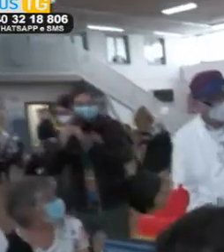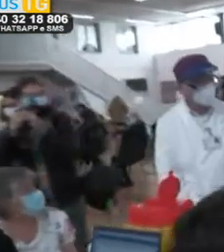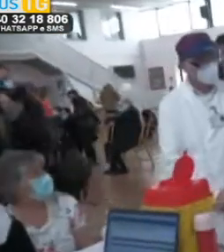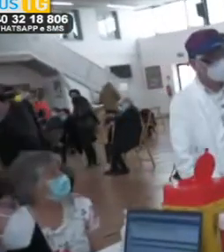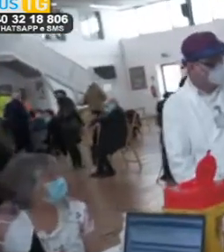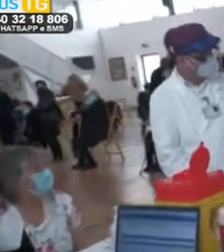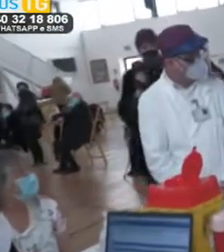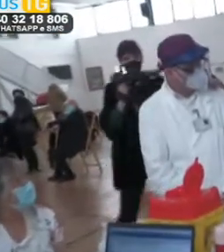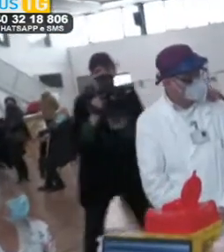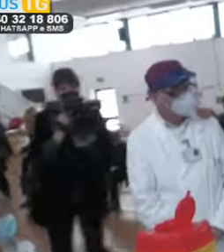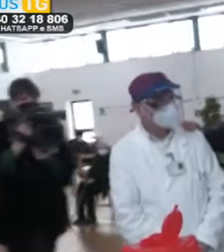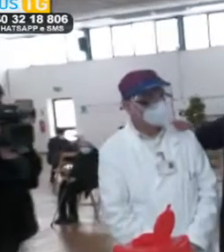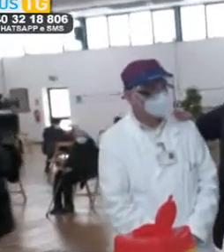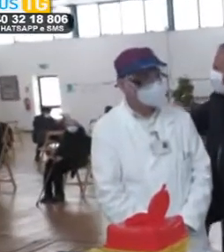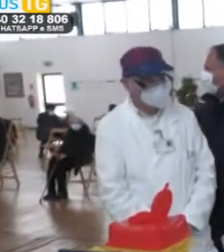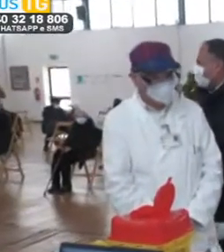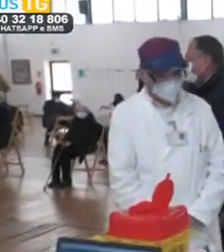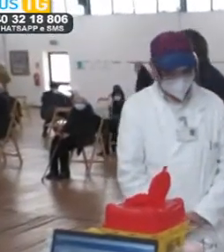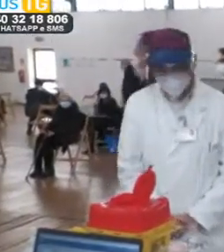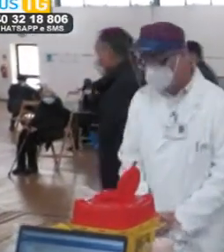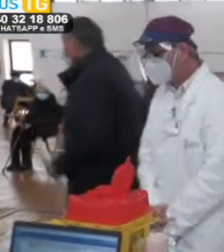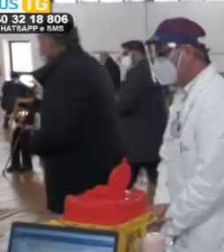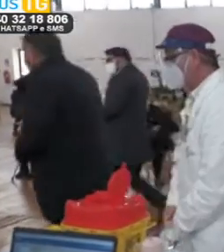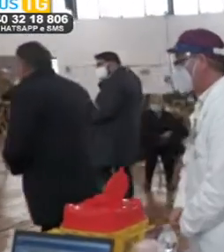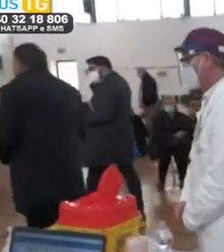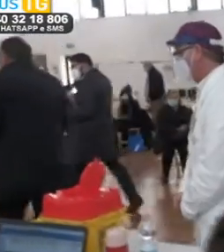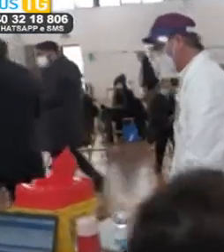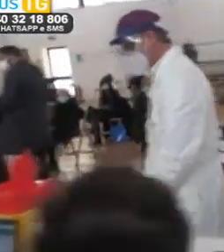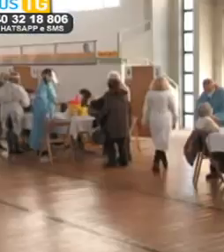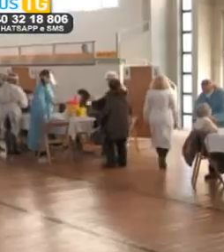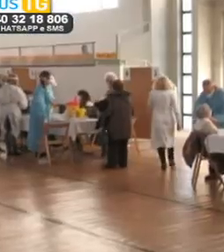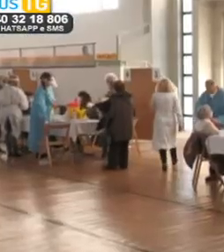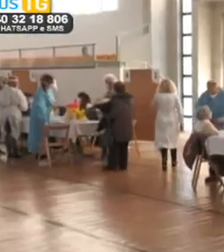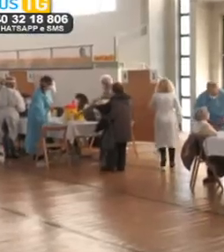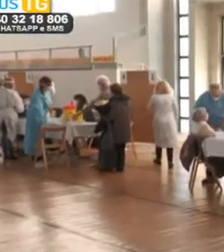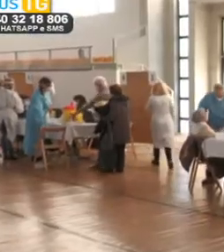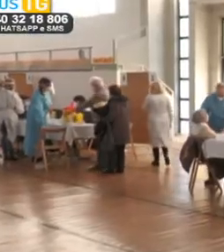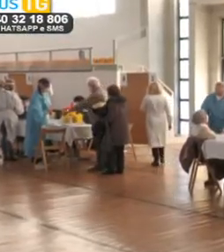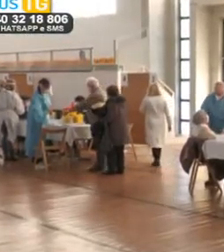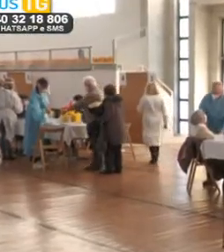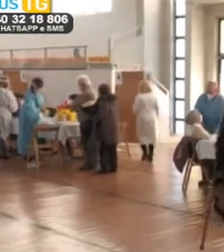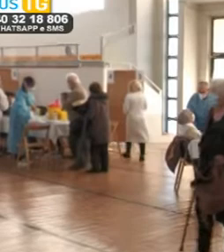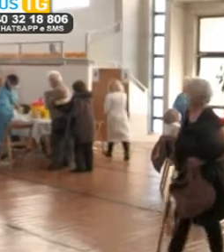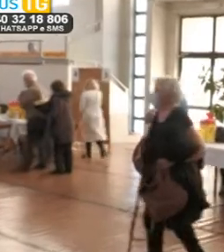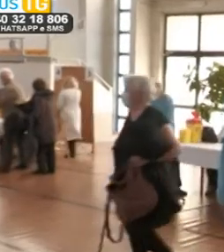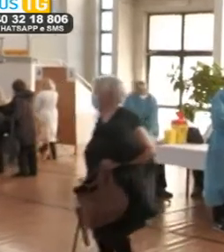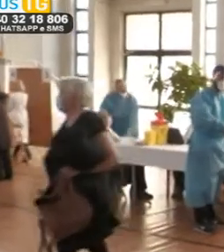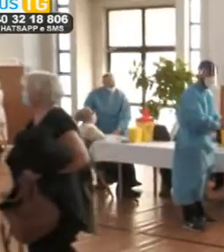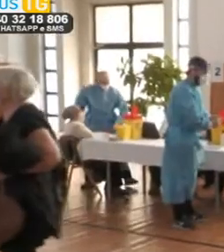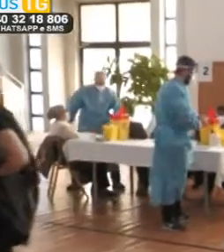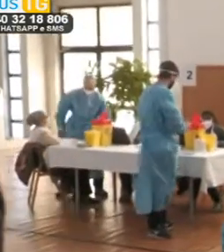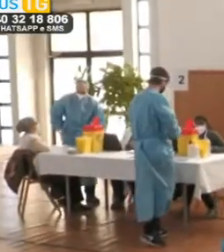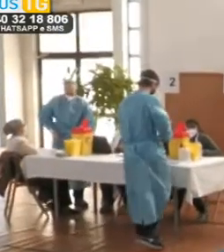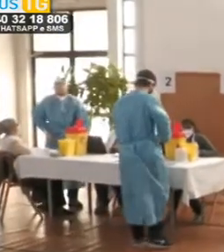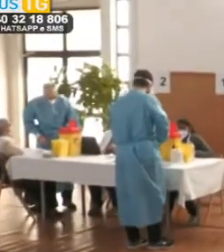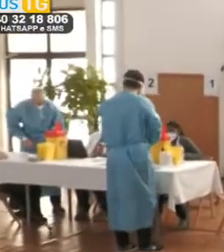prossima settimana si passerà alla fascia d'età 70-79. In parallelo si continuerà con i pazienti fragili e i disabili.